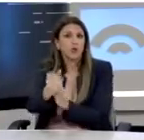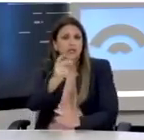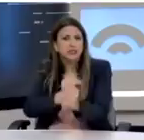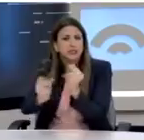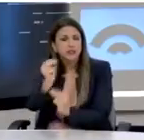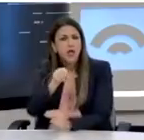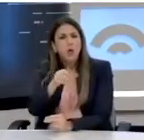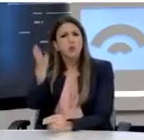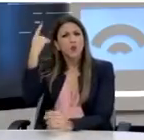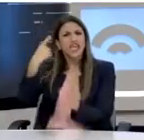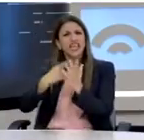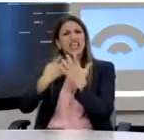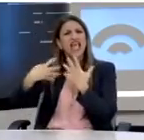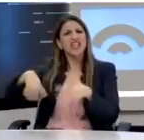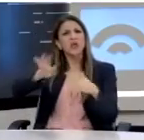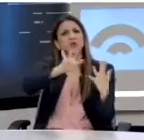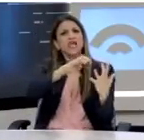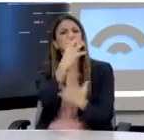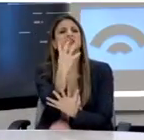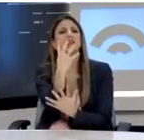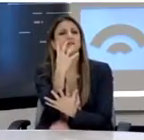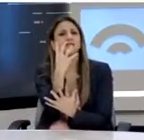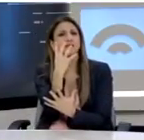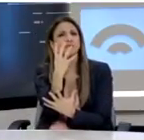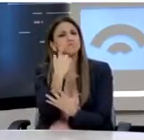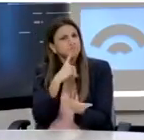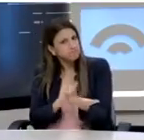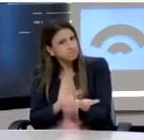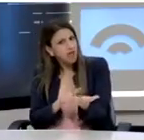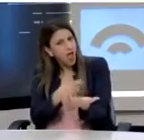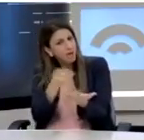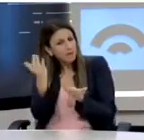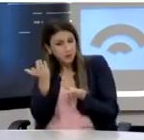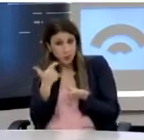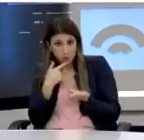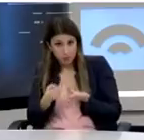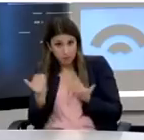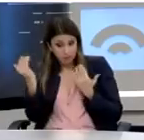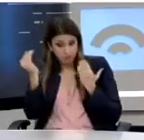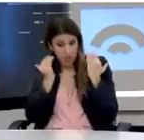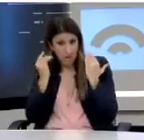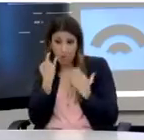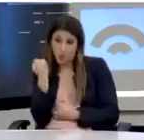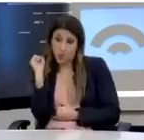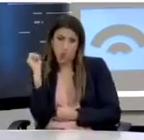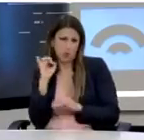γιατί τότε το 1994 δεν προβάλλατε καμία επιφύλαξη ή